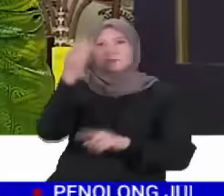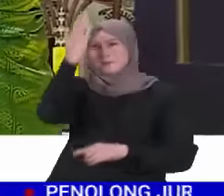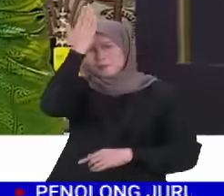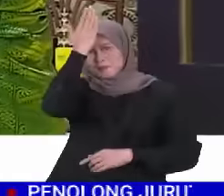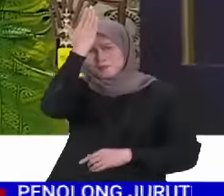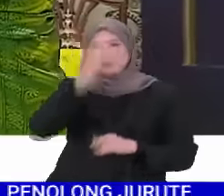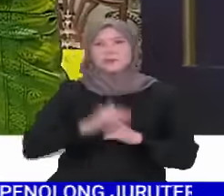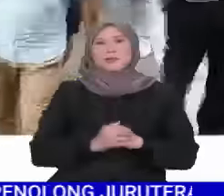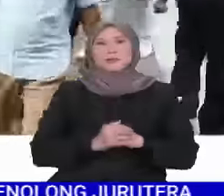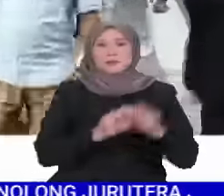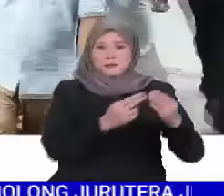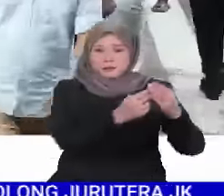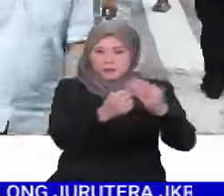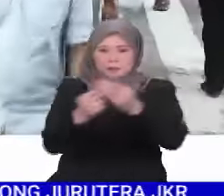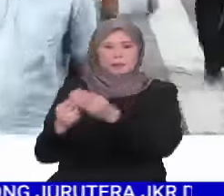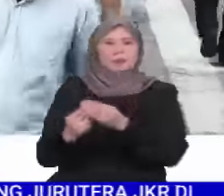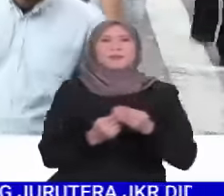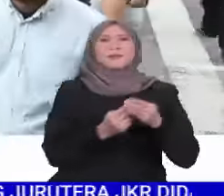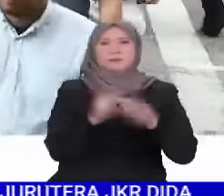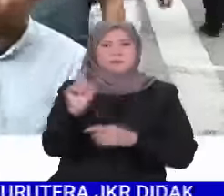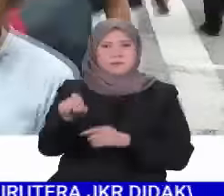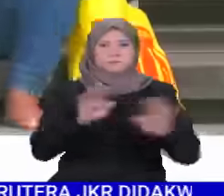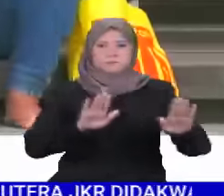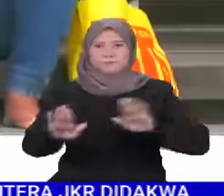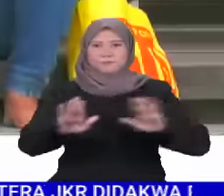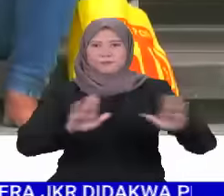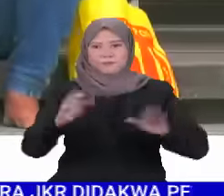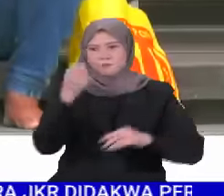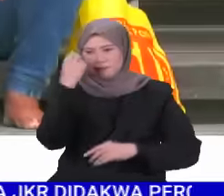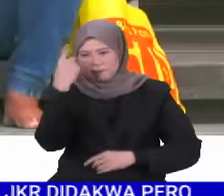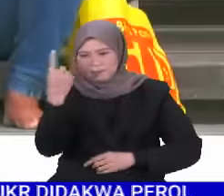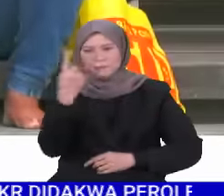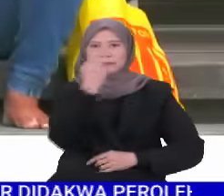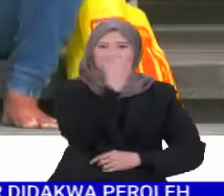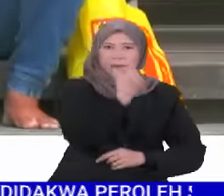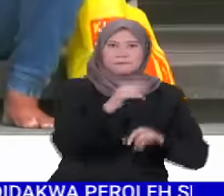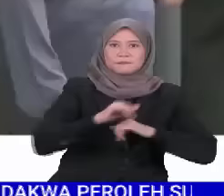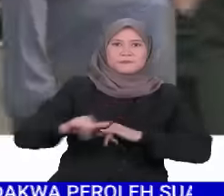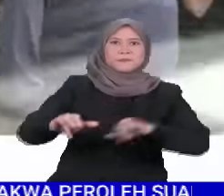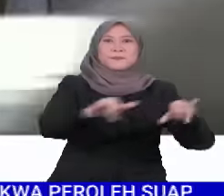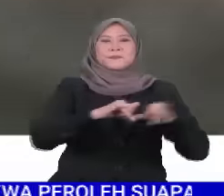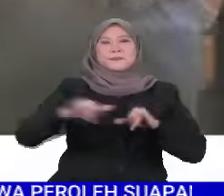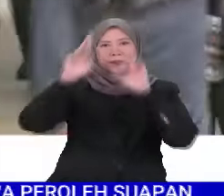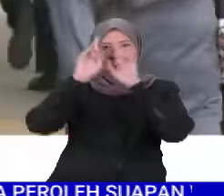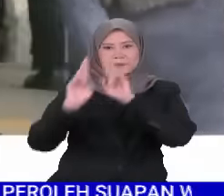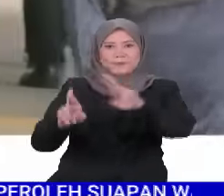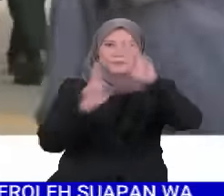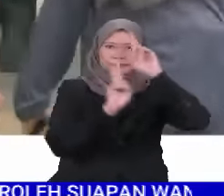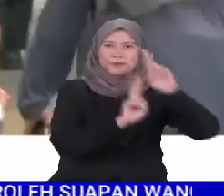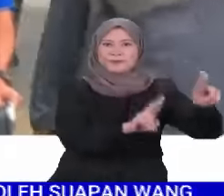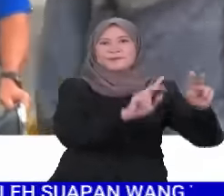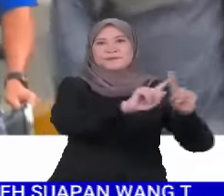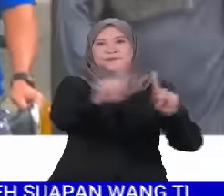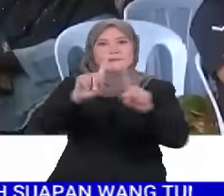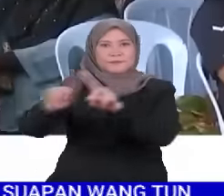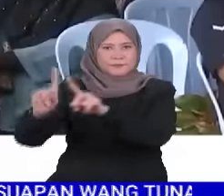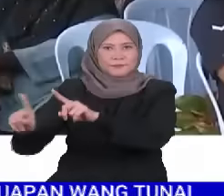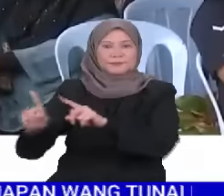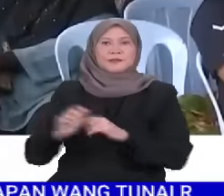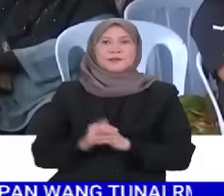perpaduan memerlukan toleransi dan persepahaman saling menghormati dengan meraihkan ke berbagaian nilai-nilai